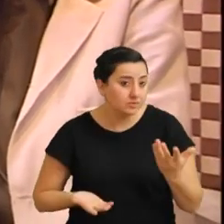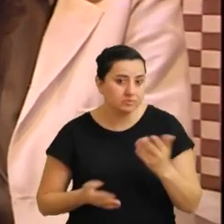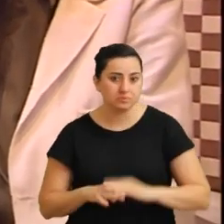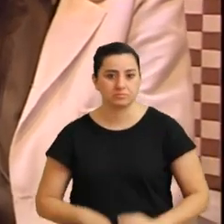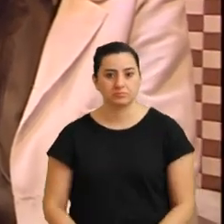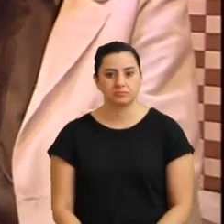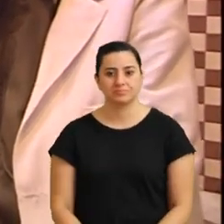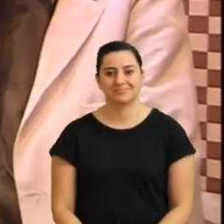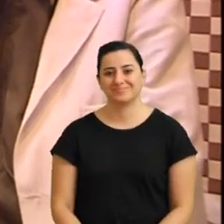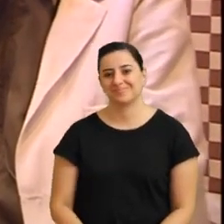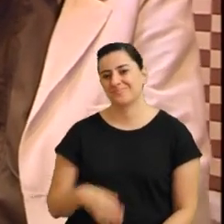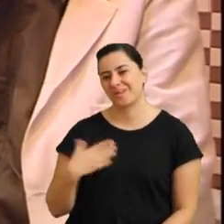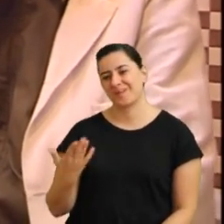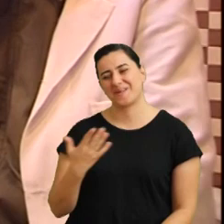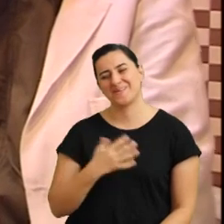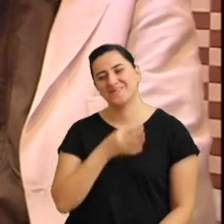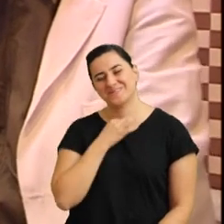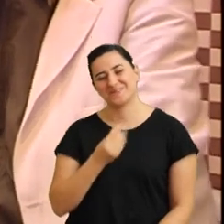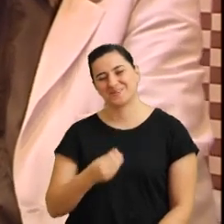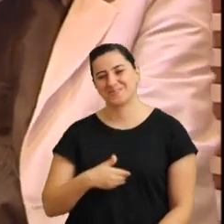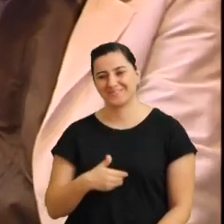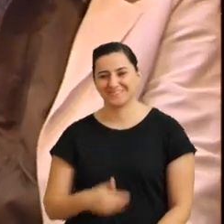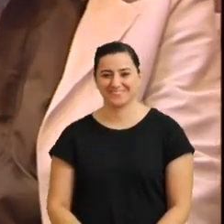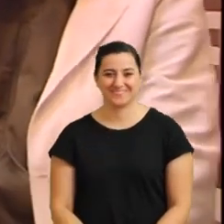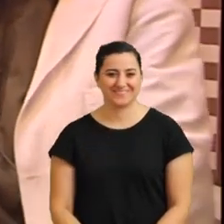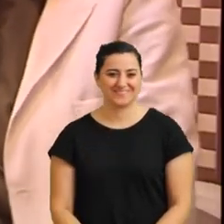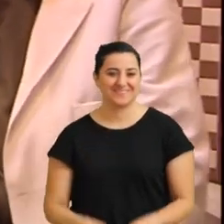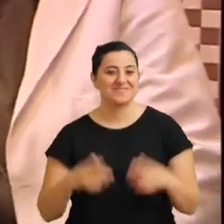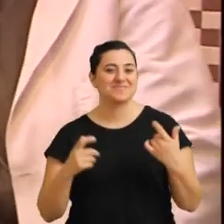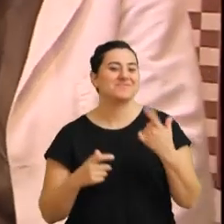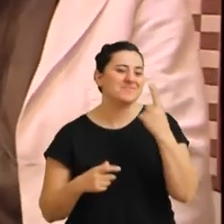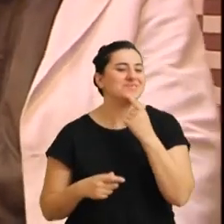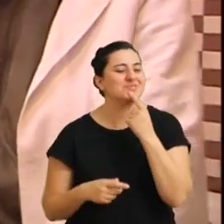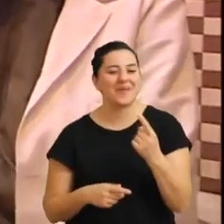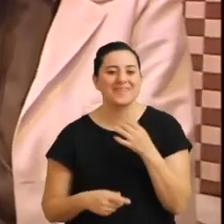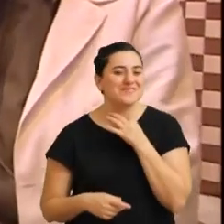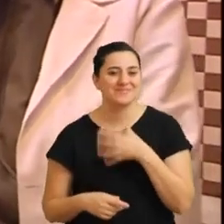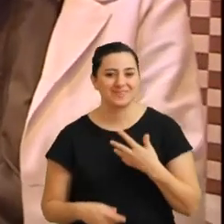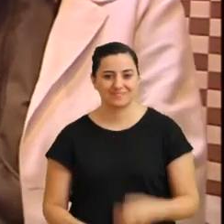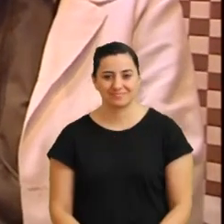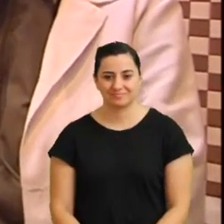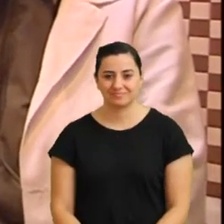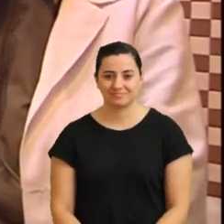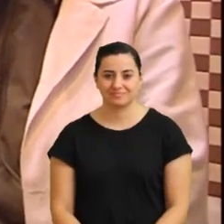falan var mı? Onları söyleyin bize. Allah'ı sayıyoruz. Mani varsa bir mani söyle Allah adına. Hadi.